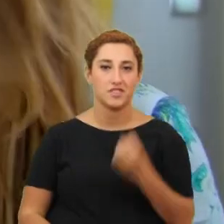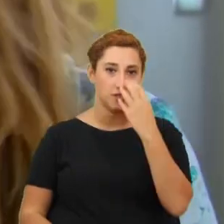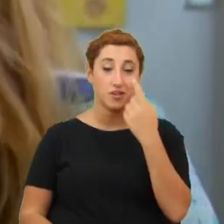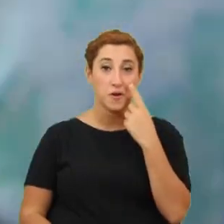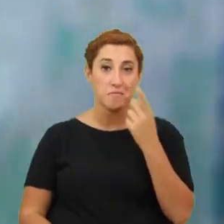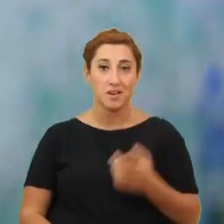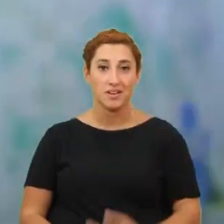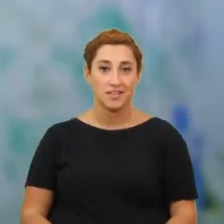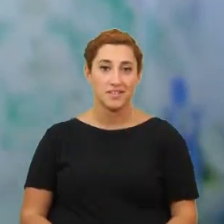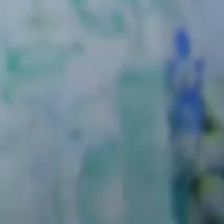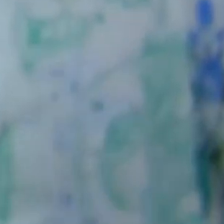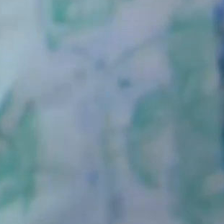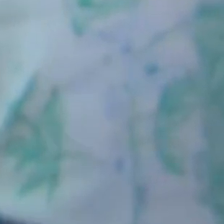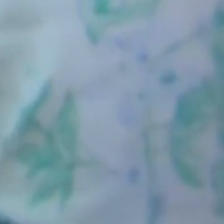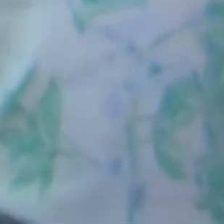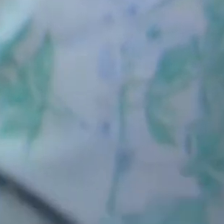Çekiyor bak.